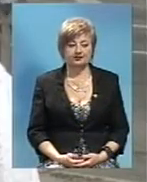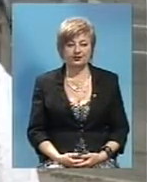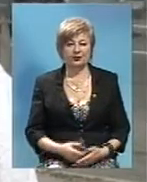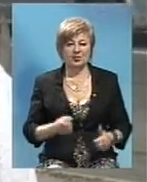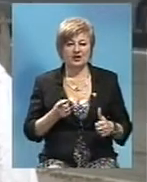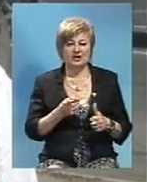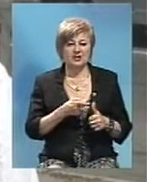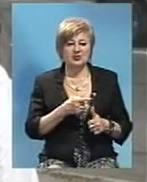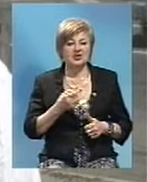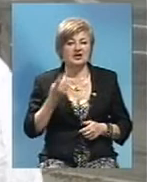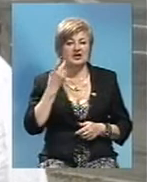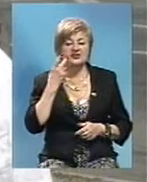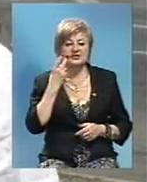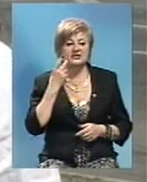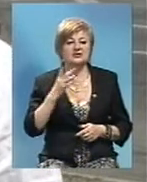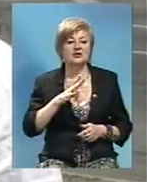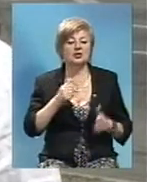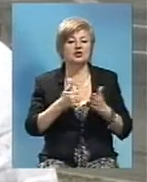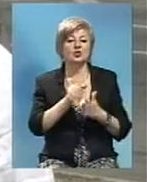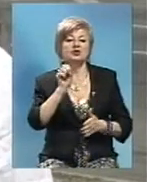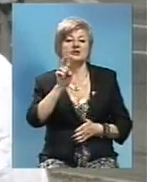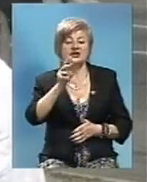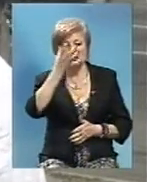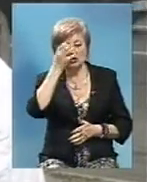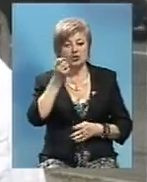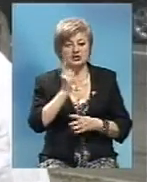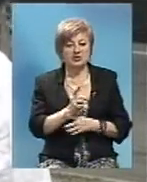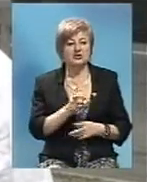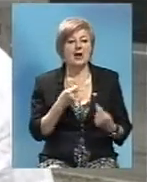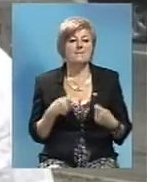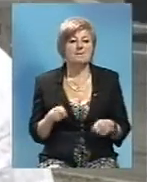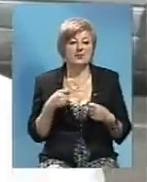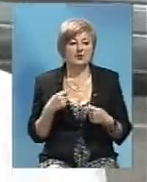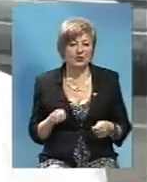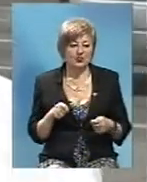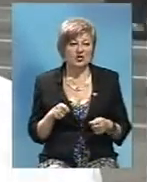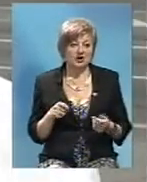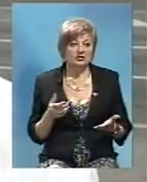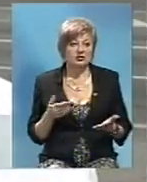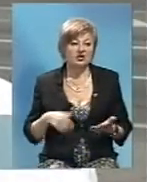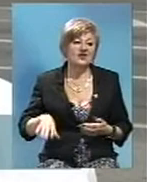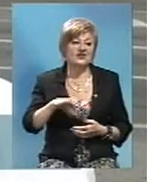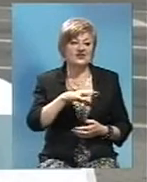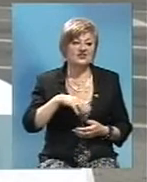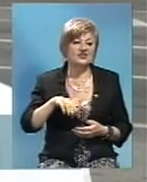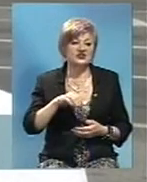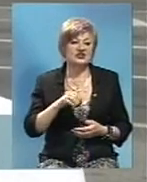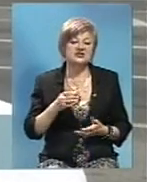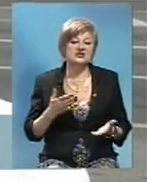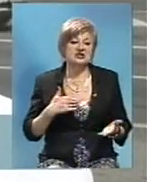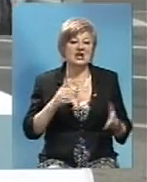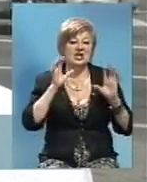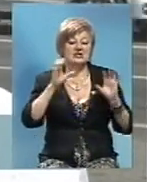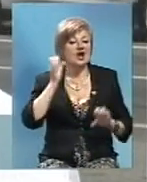Первый раз, когда ограничение было до 12.00, продажи, в принципе, упали. Сеть у нас как бы